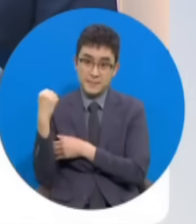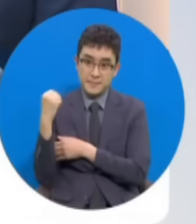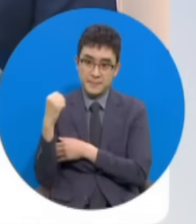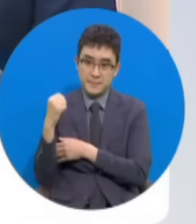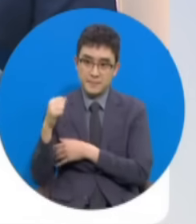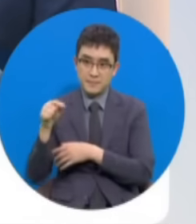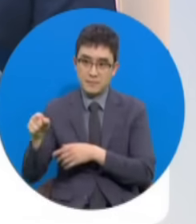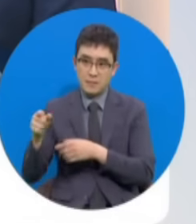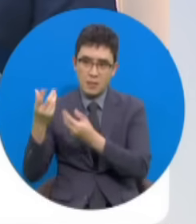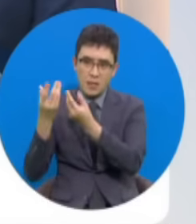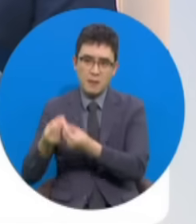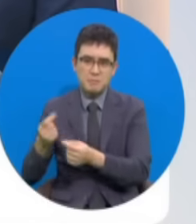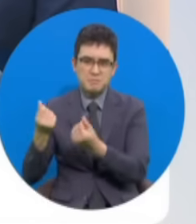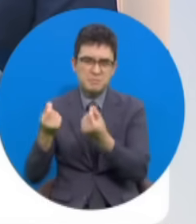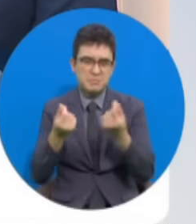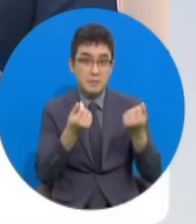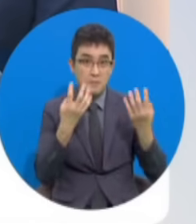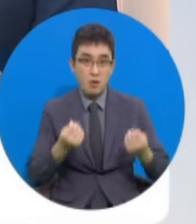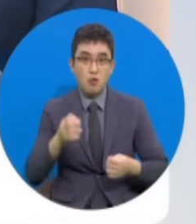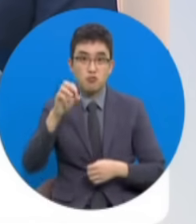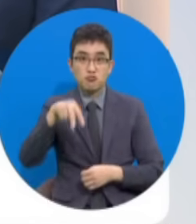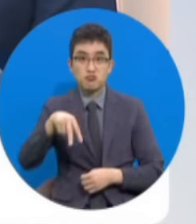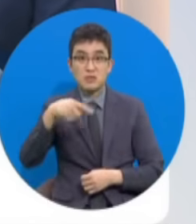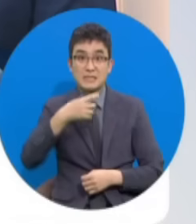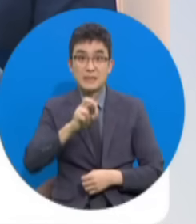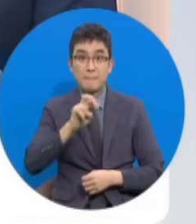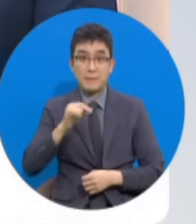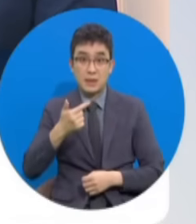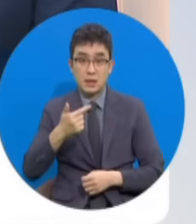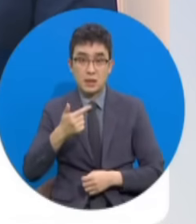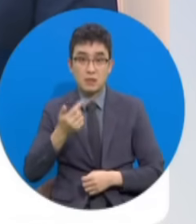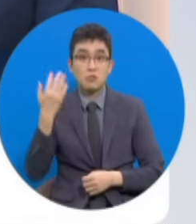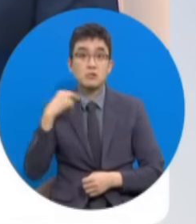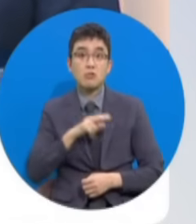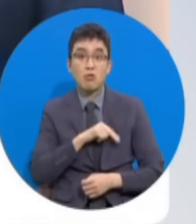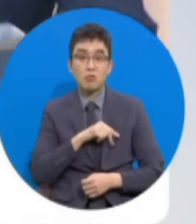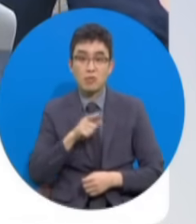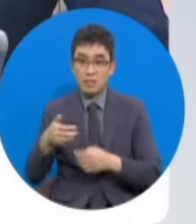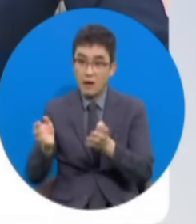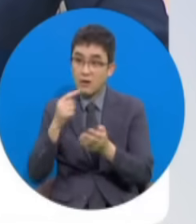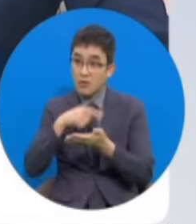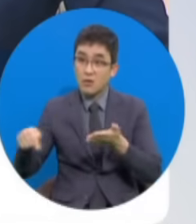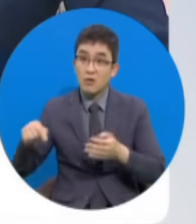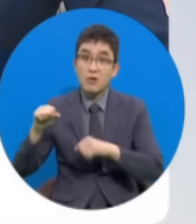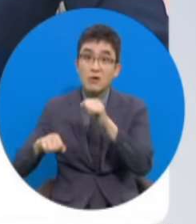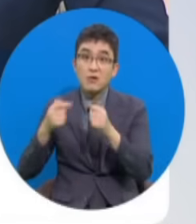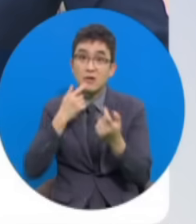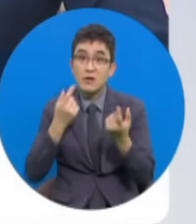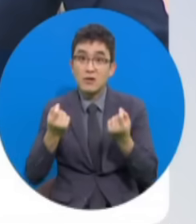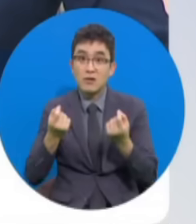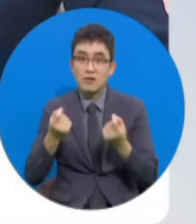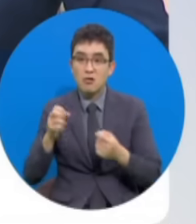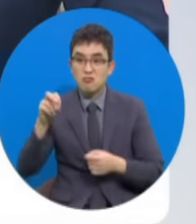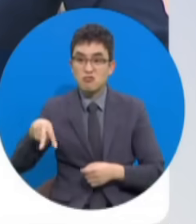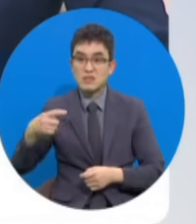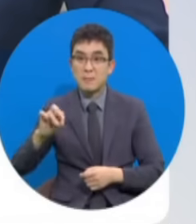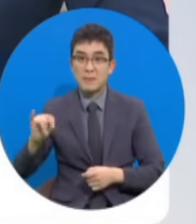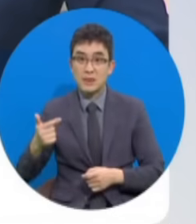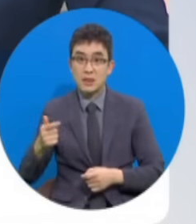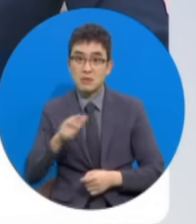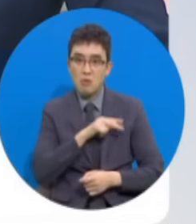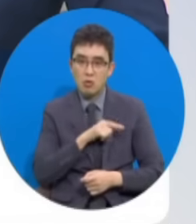비슷한 사례가 많은 것 같습니다. 네. 유승민 전 의원은 해당 행위입니까 아닙니까? 지금 유승민 전 의원을 두고 많은